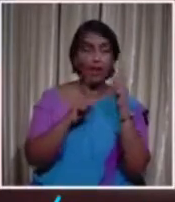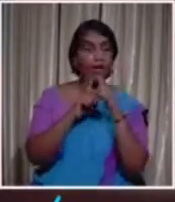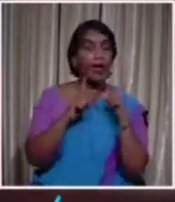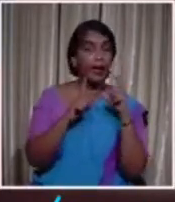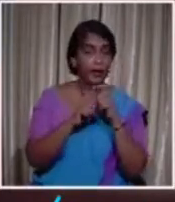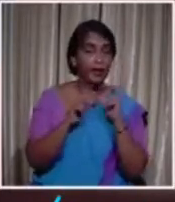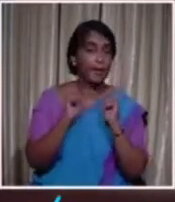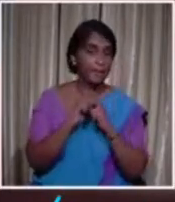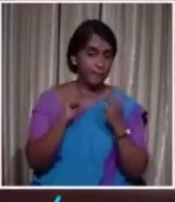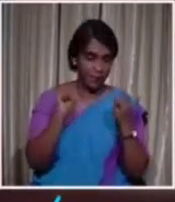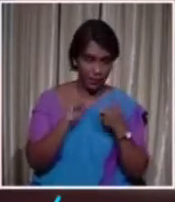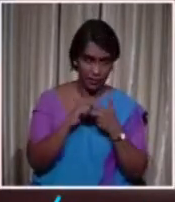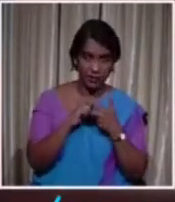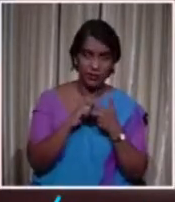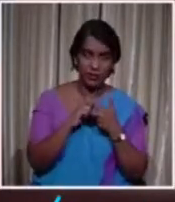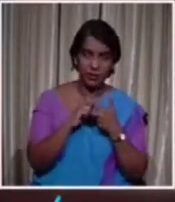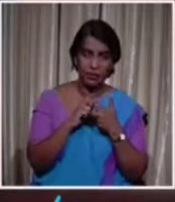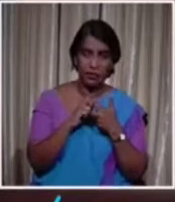अर्बुदे